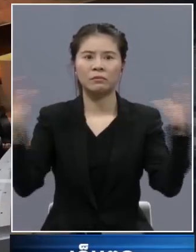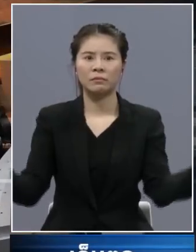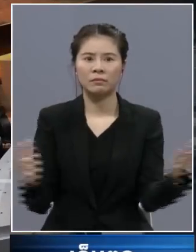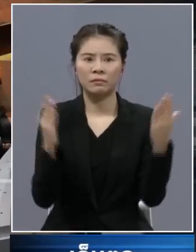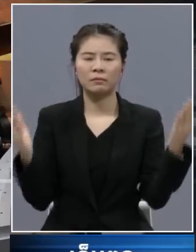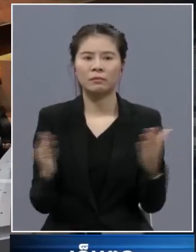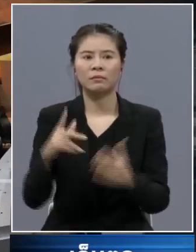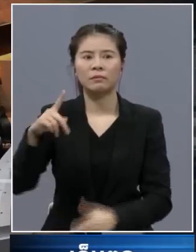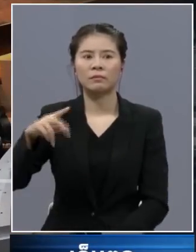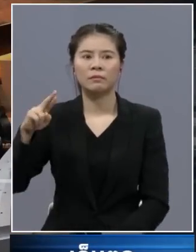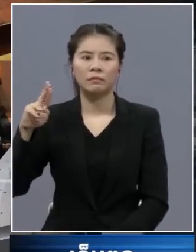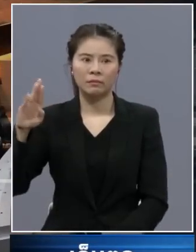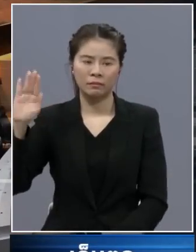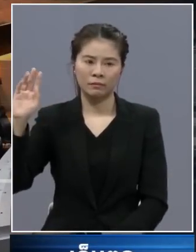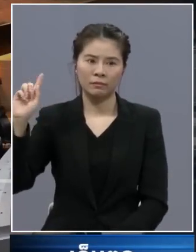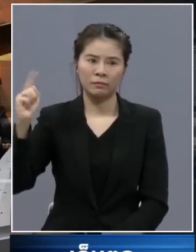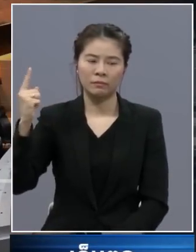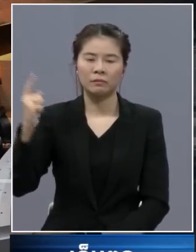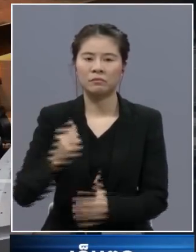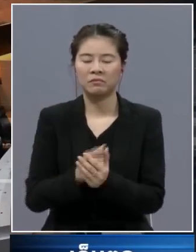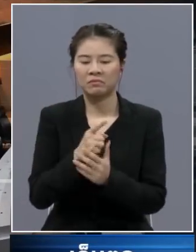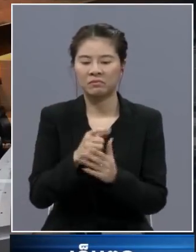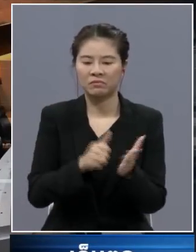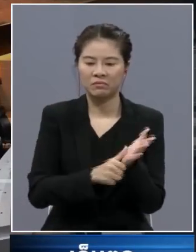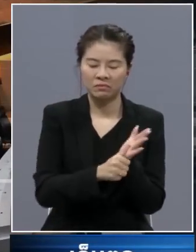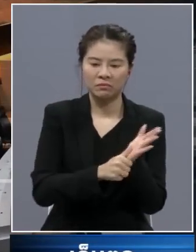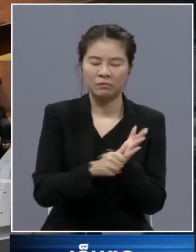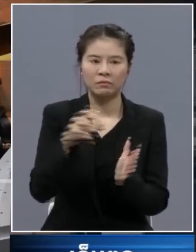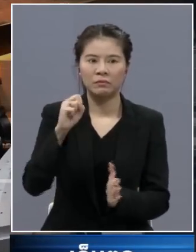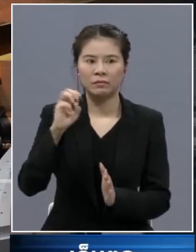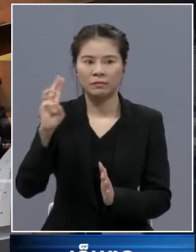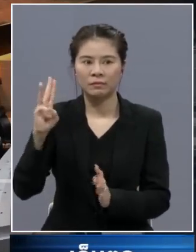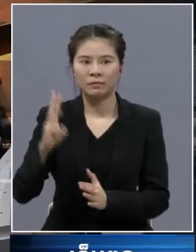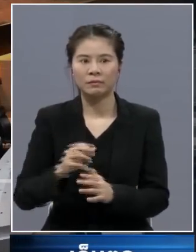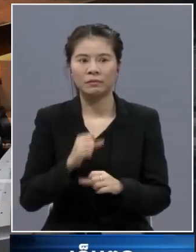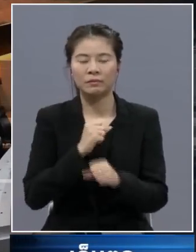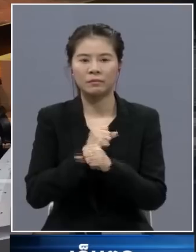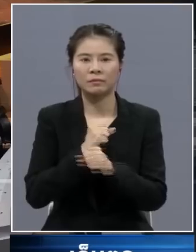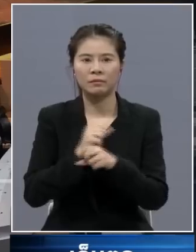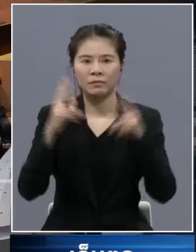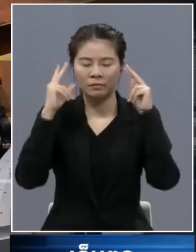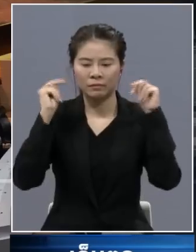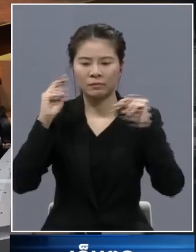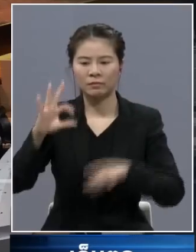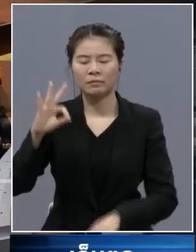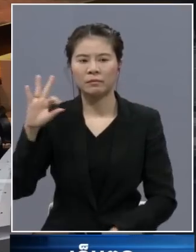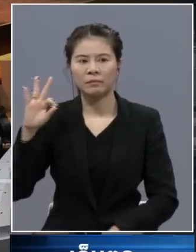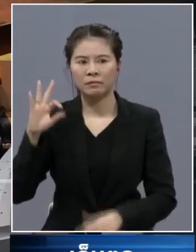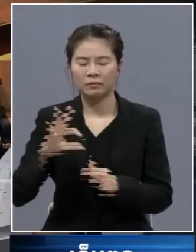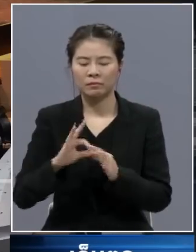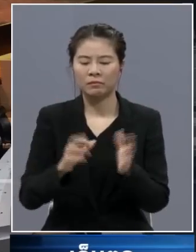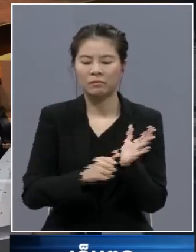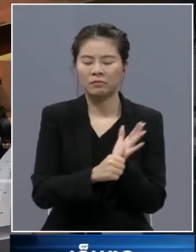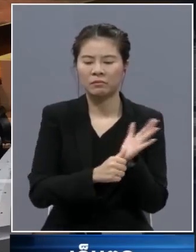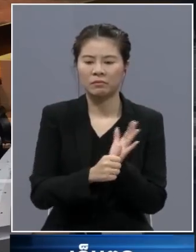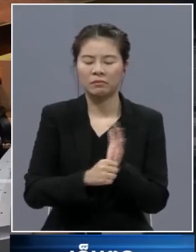ใหม่ฉบับประชาชนก็เน้นปิดสวิตช์สว.ไม่ให้มีสิทธิ์โหวตนายกนะครับลบล้างผลพวงจากรัฐประหารถูกแต่งตั้งให้เป็น